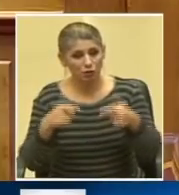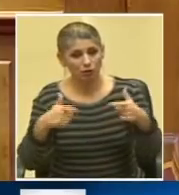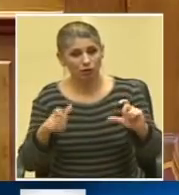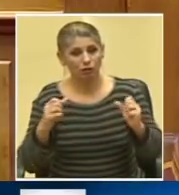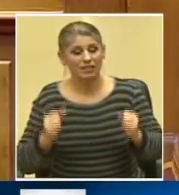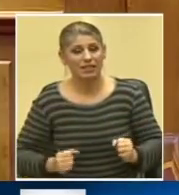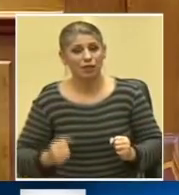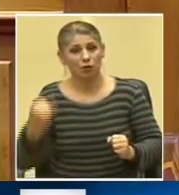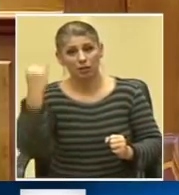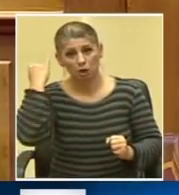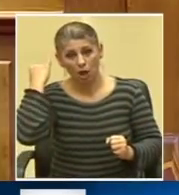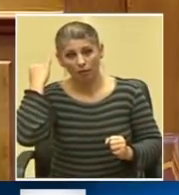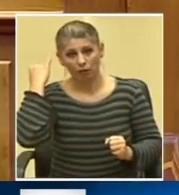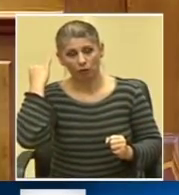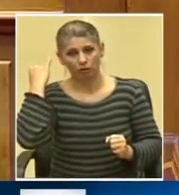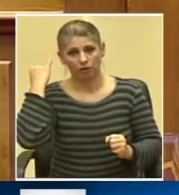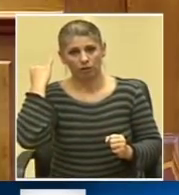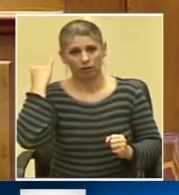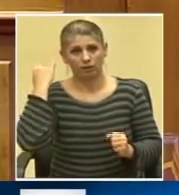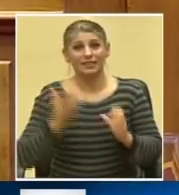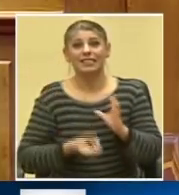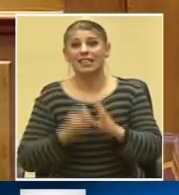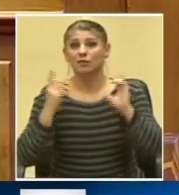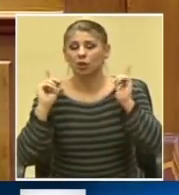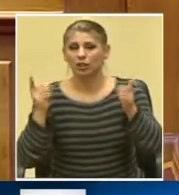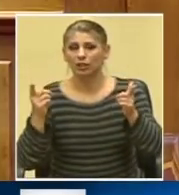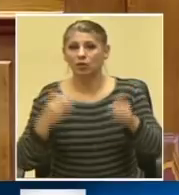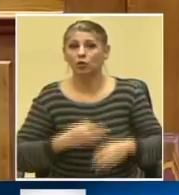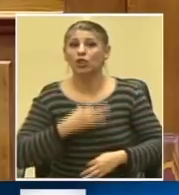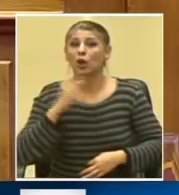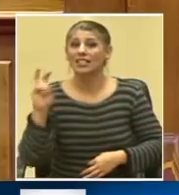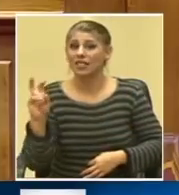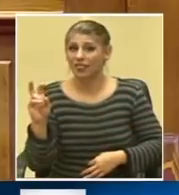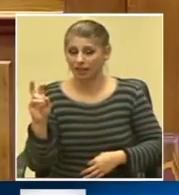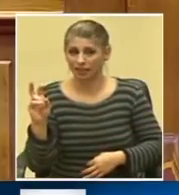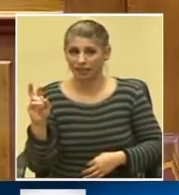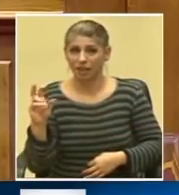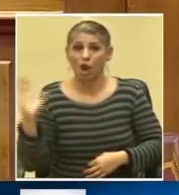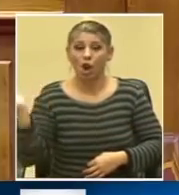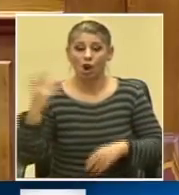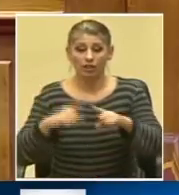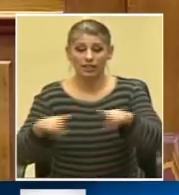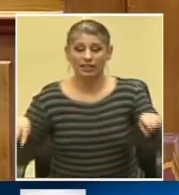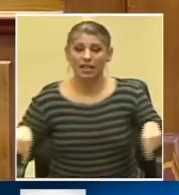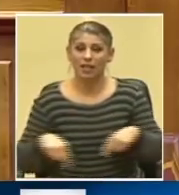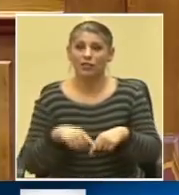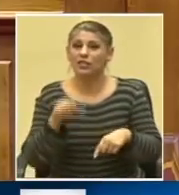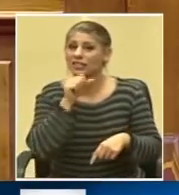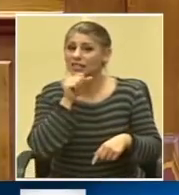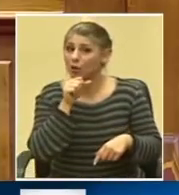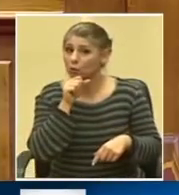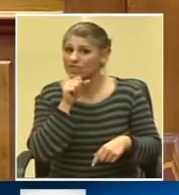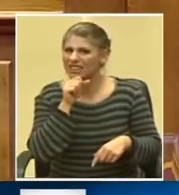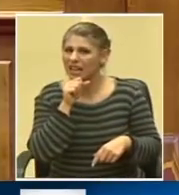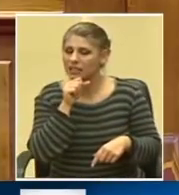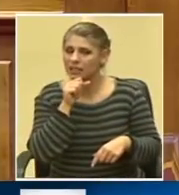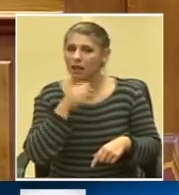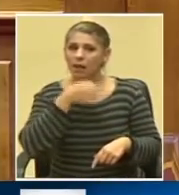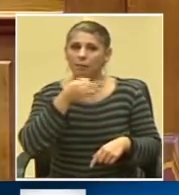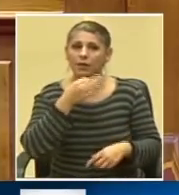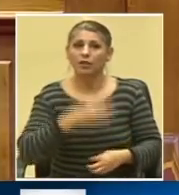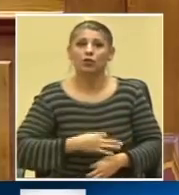Αντιπροέδρου της Νέας Δημοκρατίας, του κυρίου Χατζηδάκη, όταν στην αίθουσα της Γερουσίας μιλούσε ο